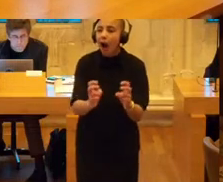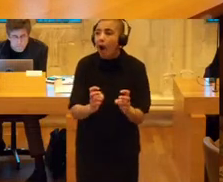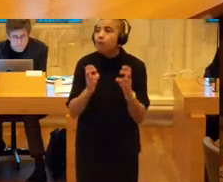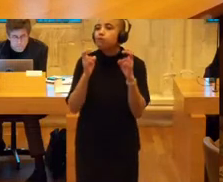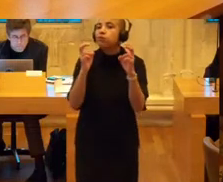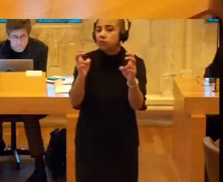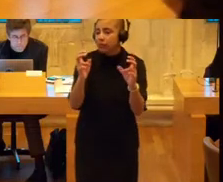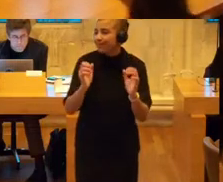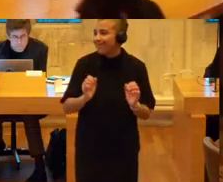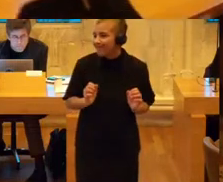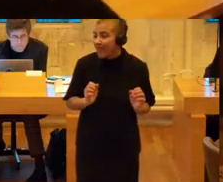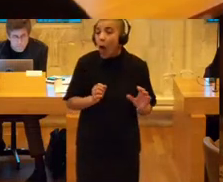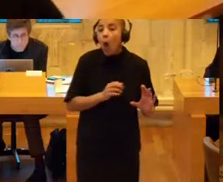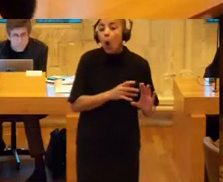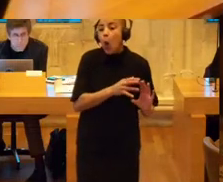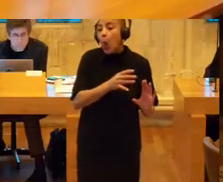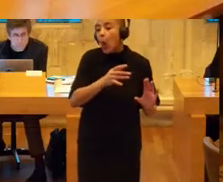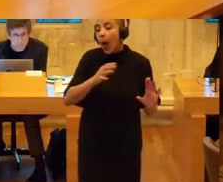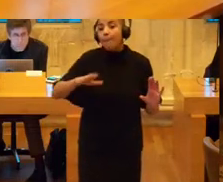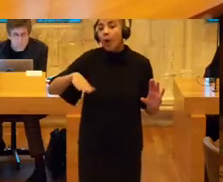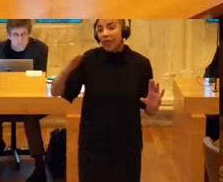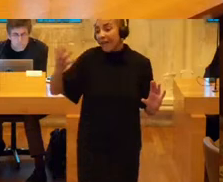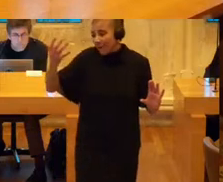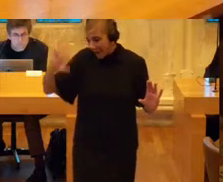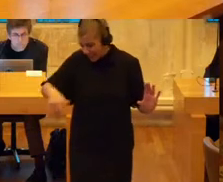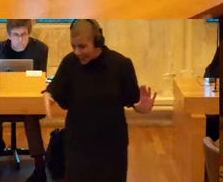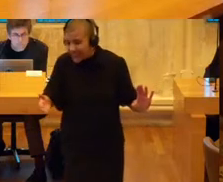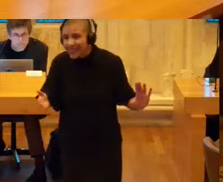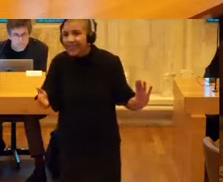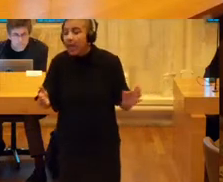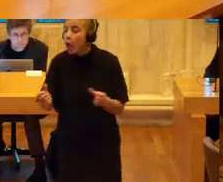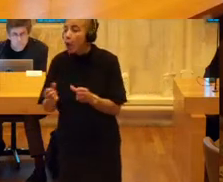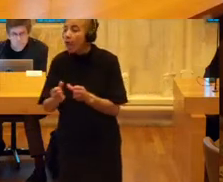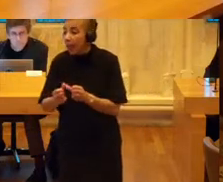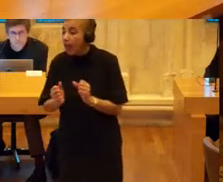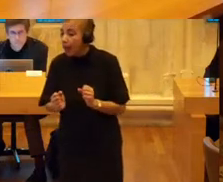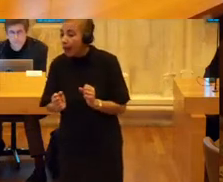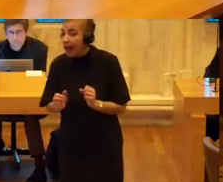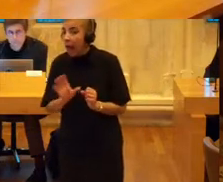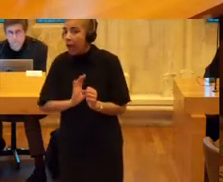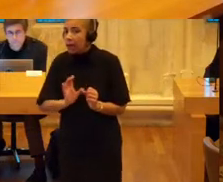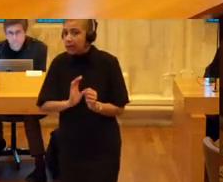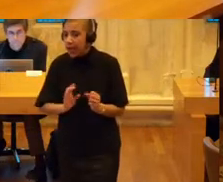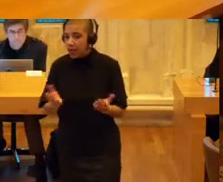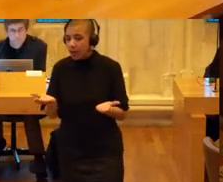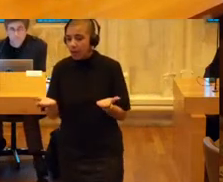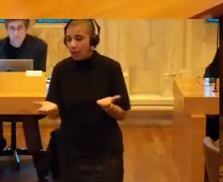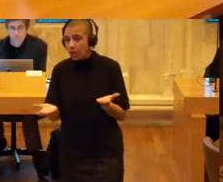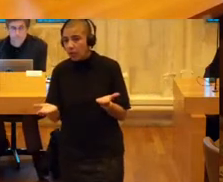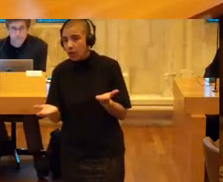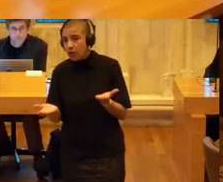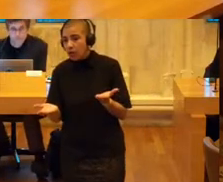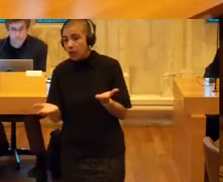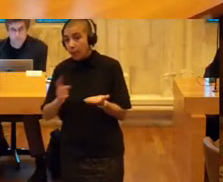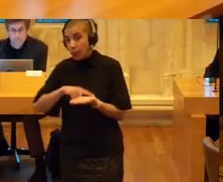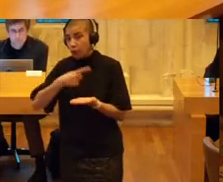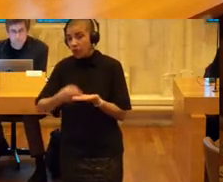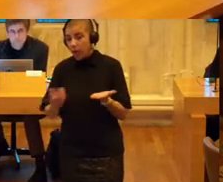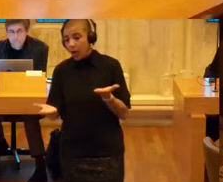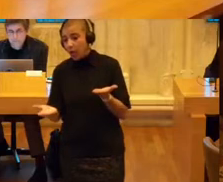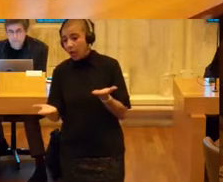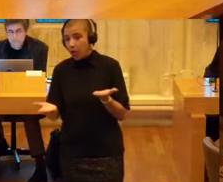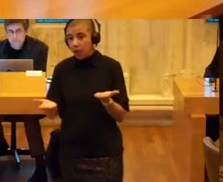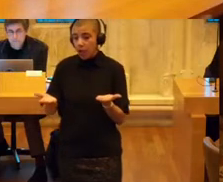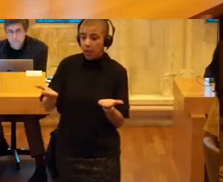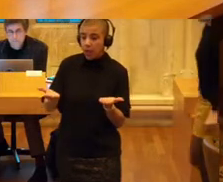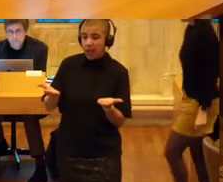avez fini le mandat en essayant d'équilibrer autant que possible le budget, parfois avec